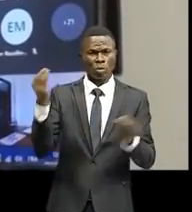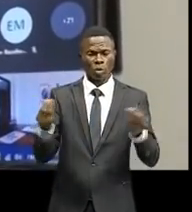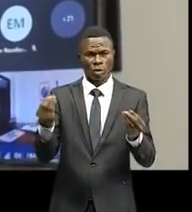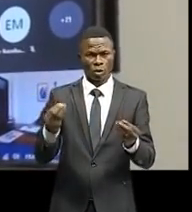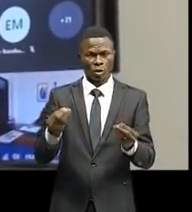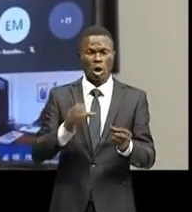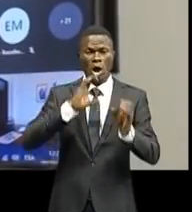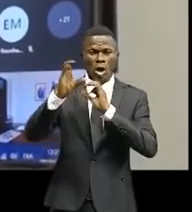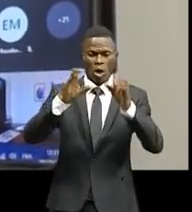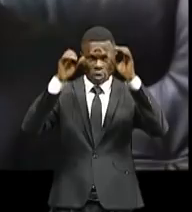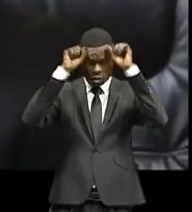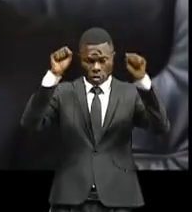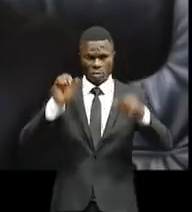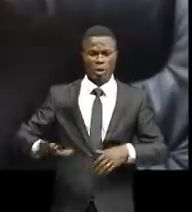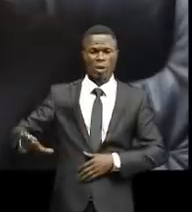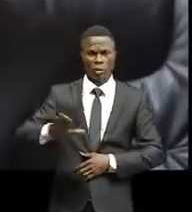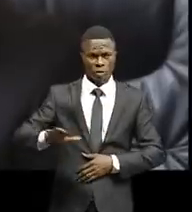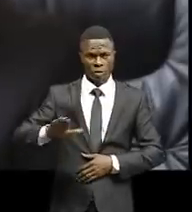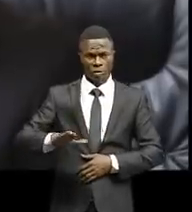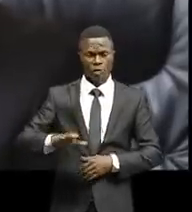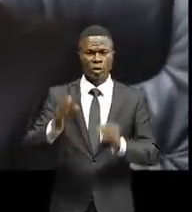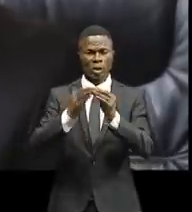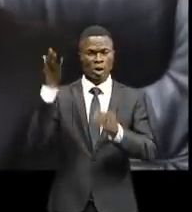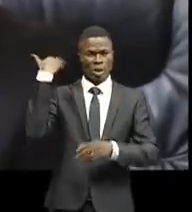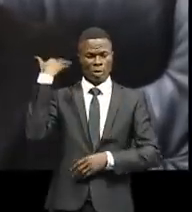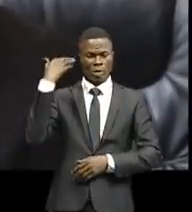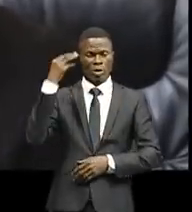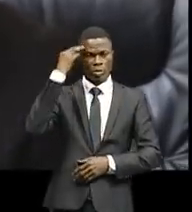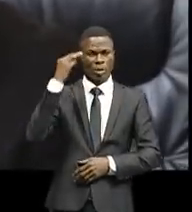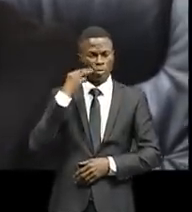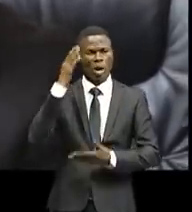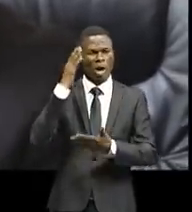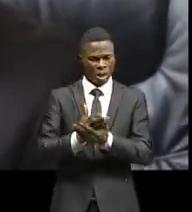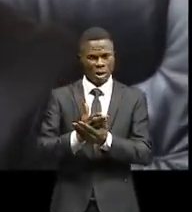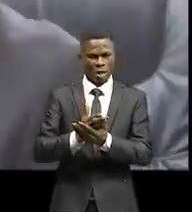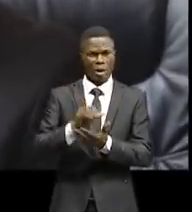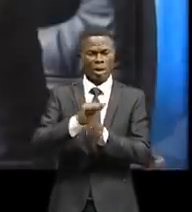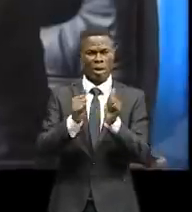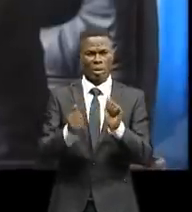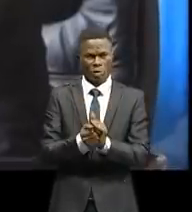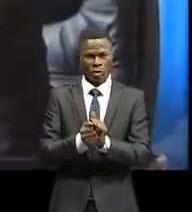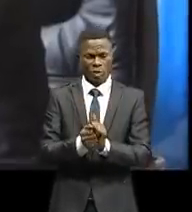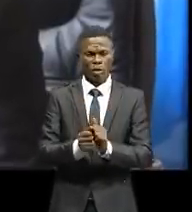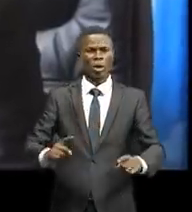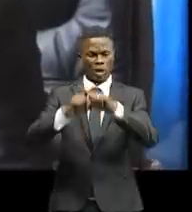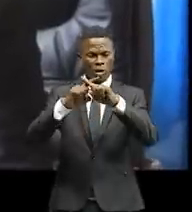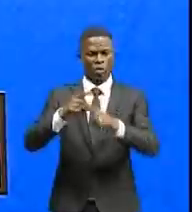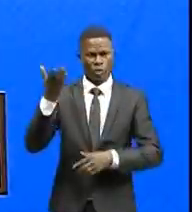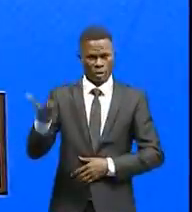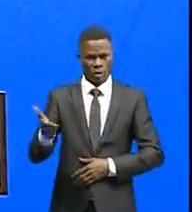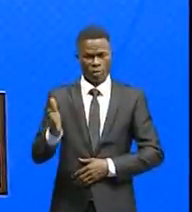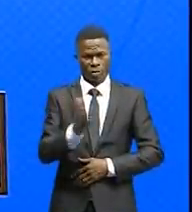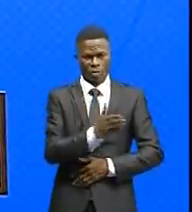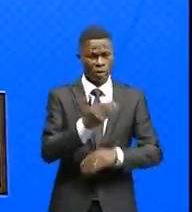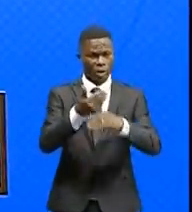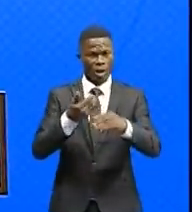la communication du président de la République au dernier Conseil de ministres pour mettre fin à cette situation de confusion.